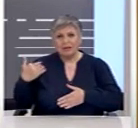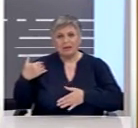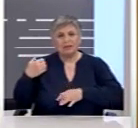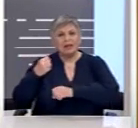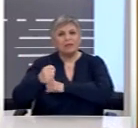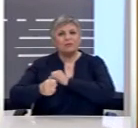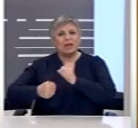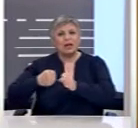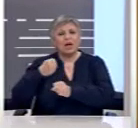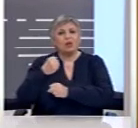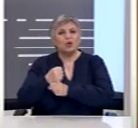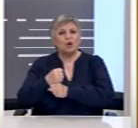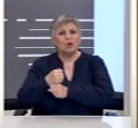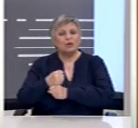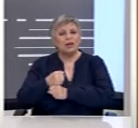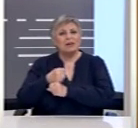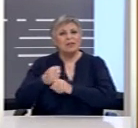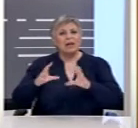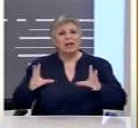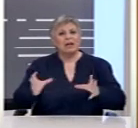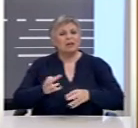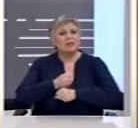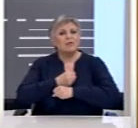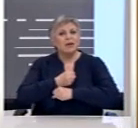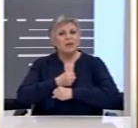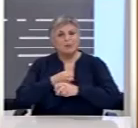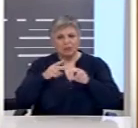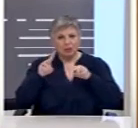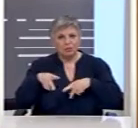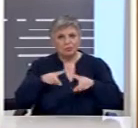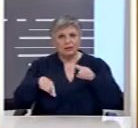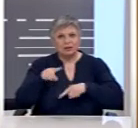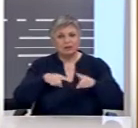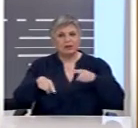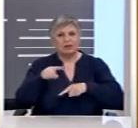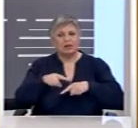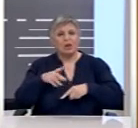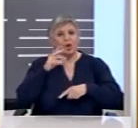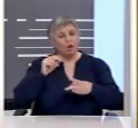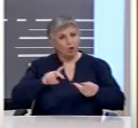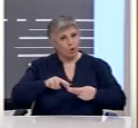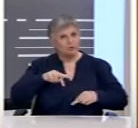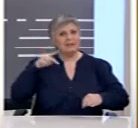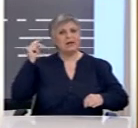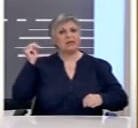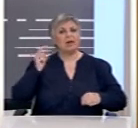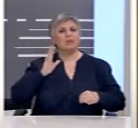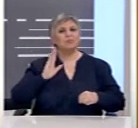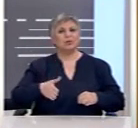λόγω της τεχνολογίας DNA κτλ., να προσπαθούν να τακτοποιήσουν τους λογαριασμούς